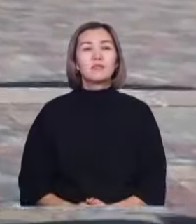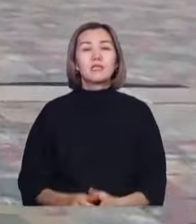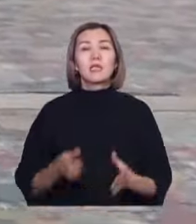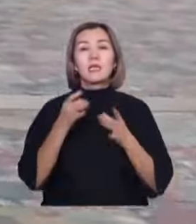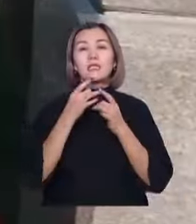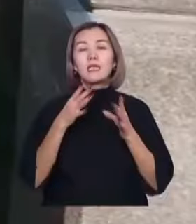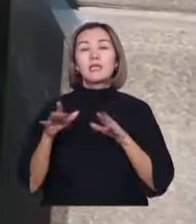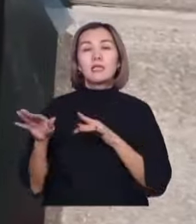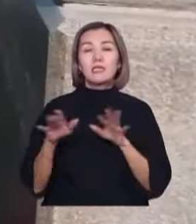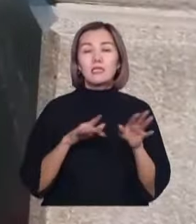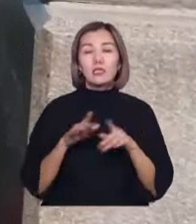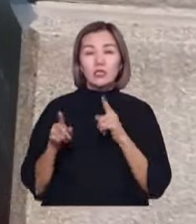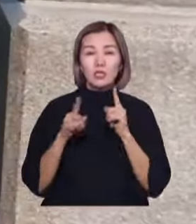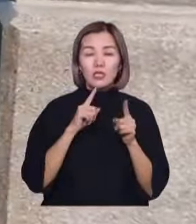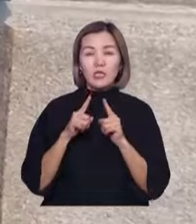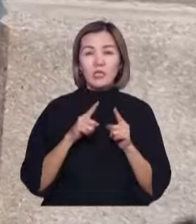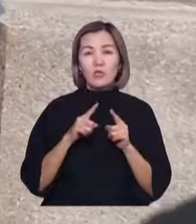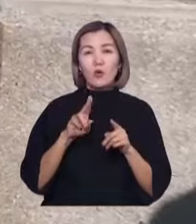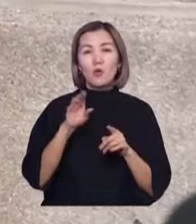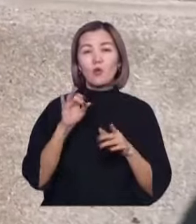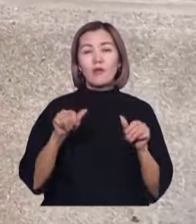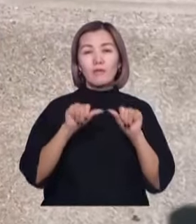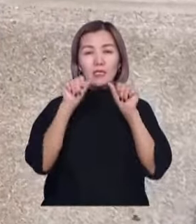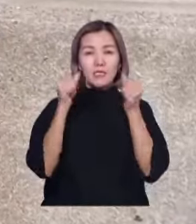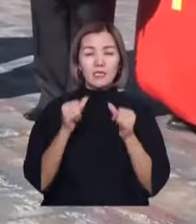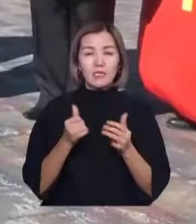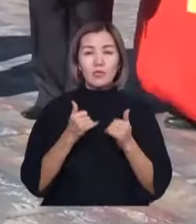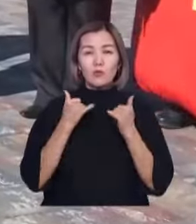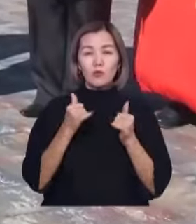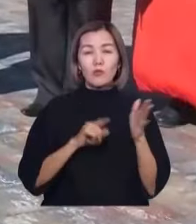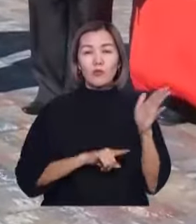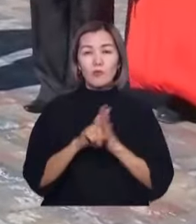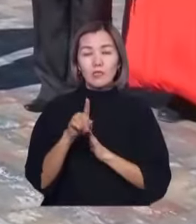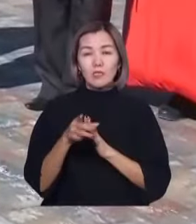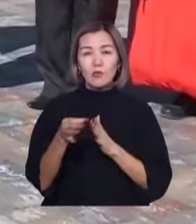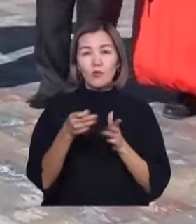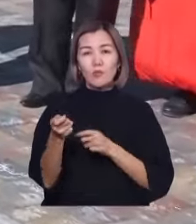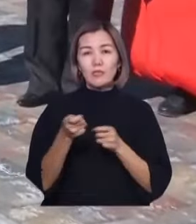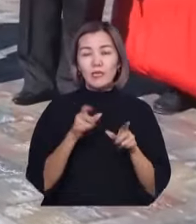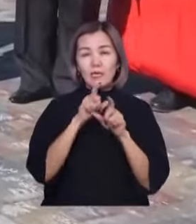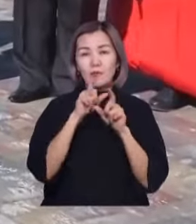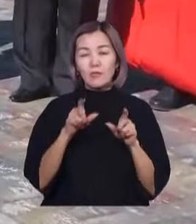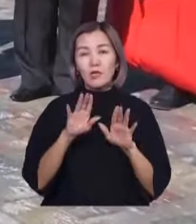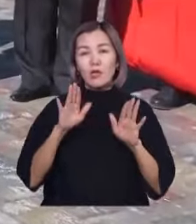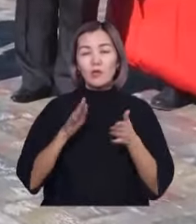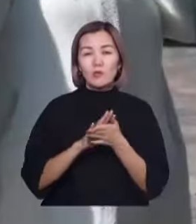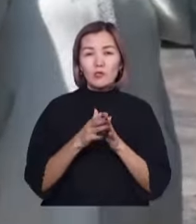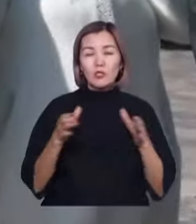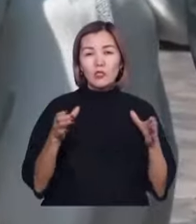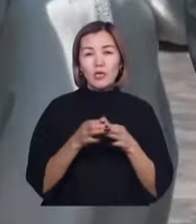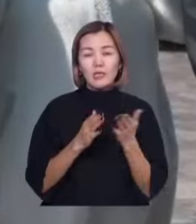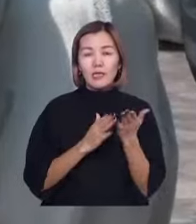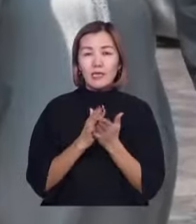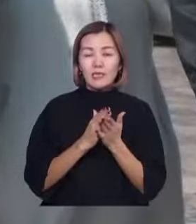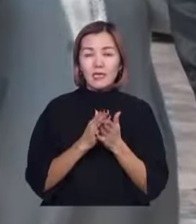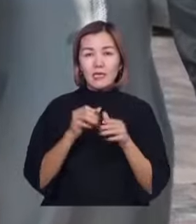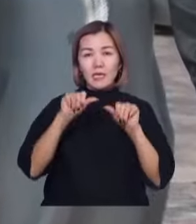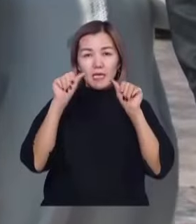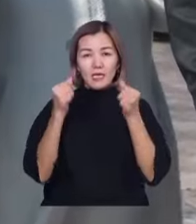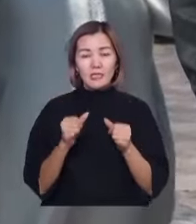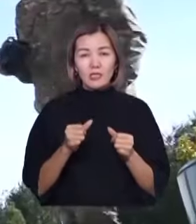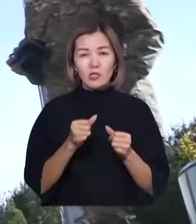Салтанатты жиын Дінмұхамед Қонаевтың ескерткішіне құрмет көрсетумен жалғасты. Облыс әкімдігінің өкілдері, төтеншеліктер мен бір топ ардагер ескерткіш алдына